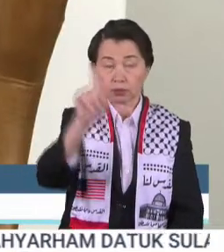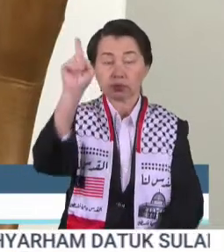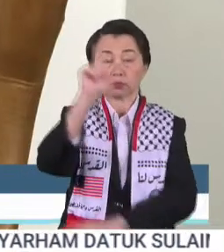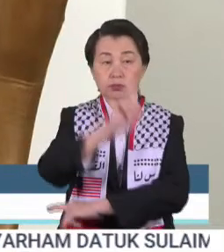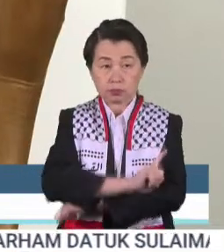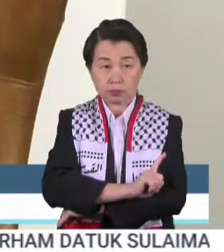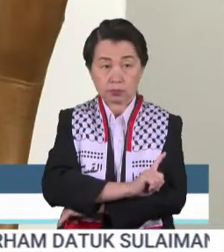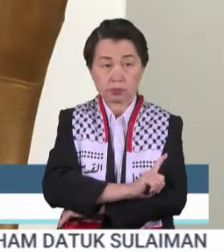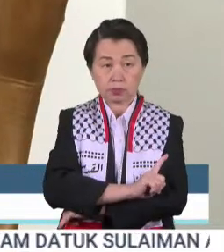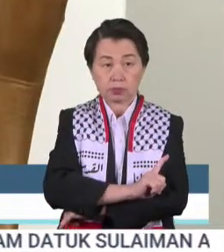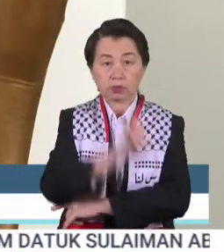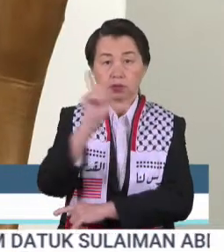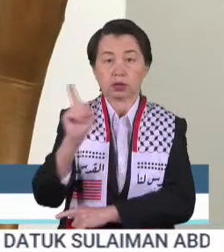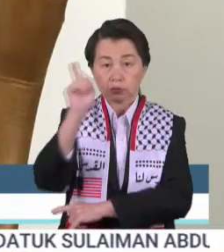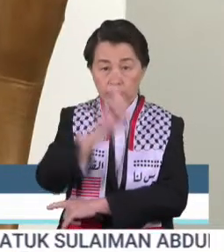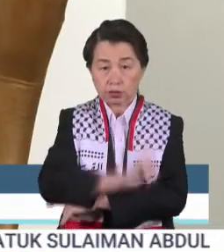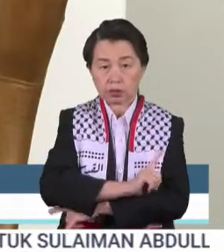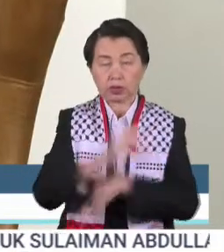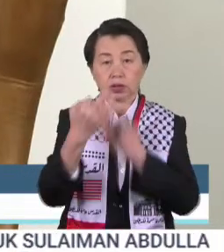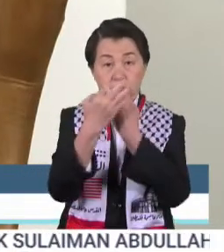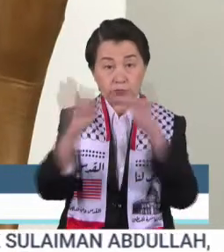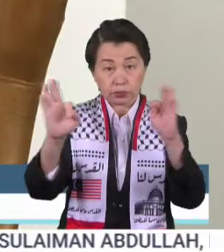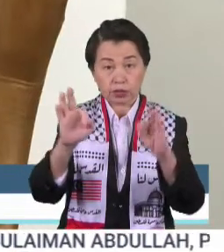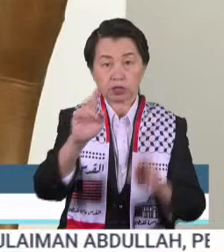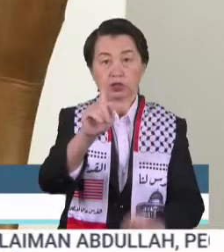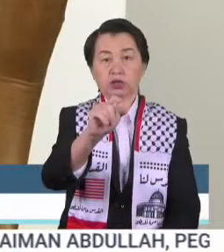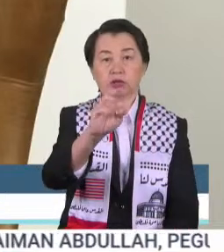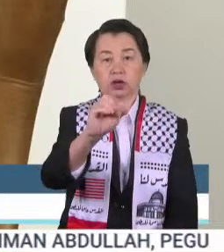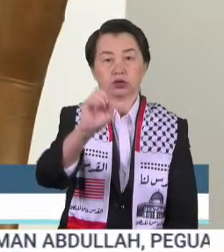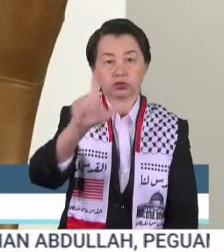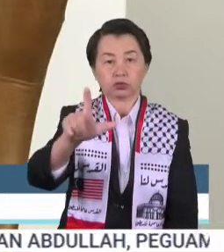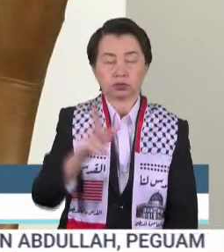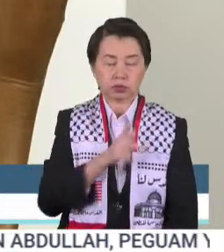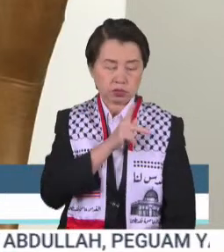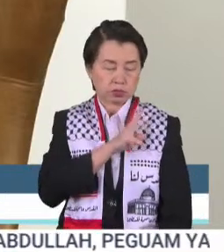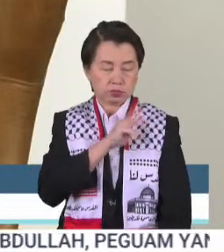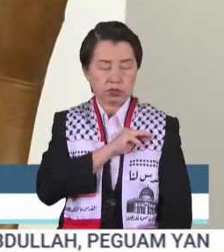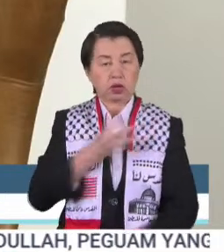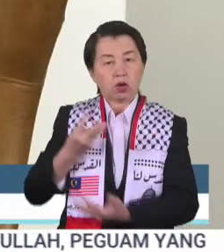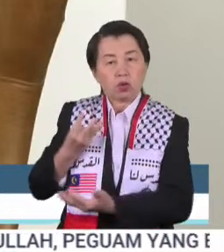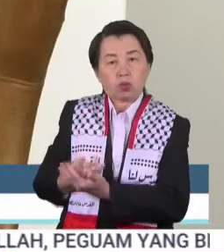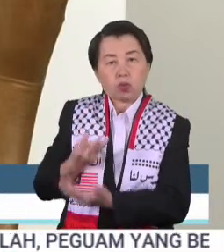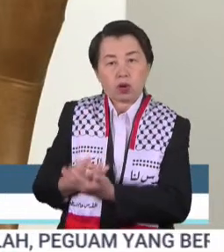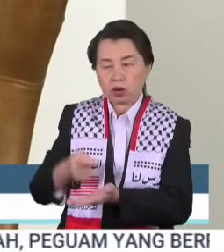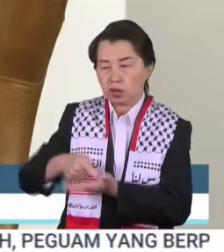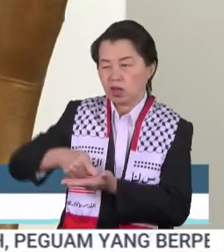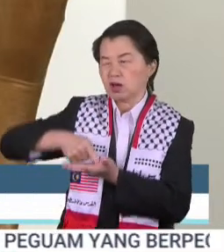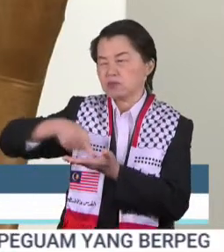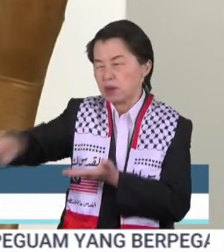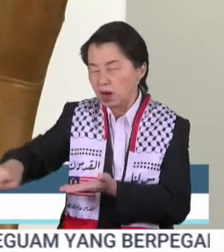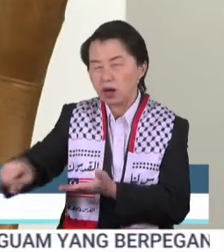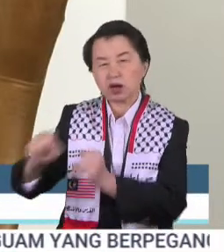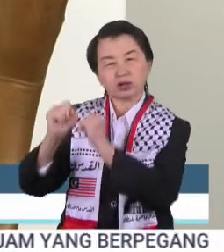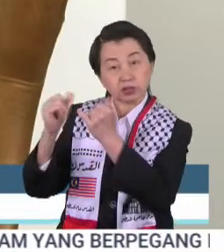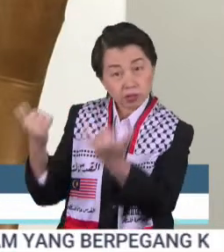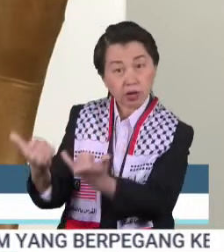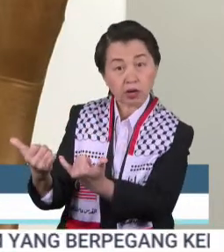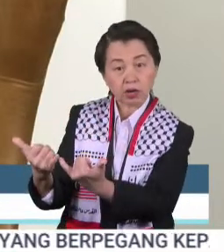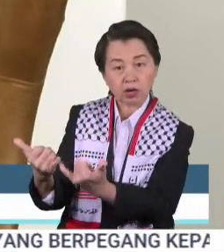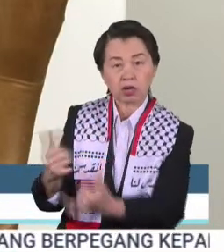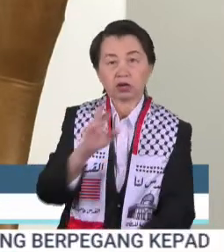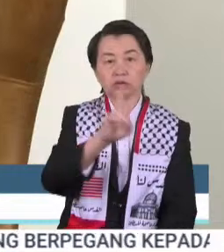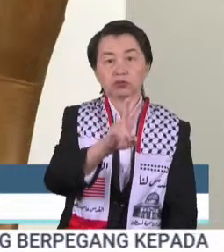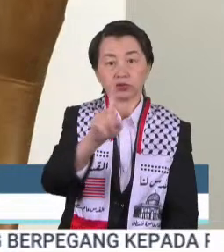hari kita kecualikan tol, Kementerian Kewangan membayar konsesi lebih